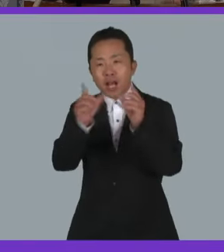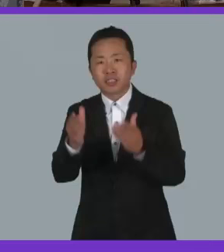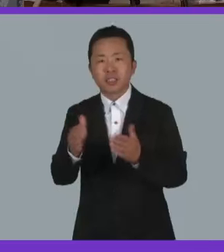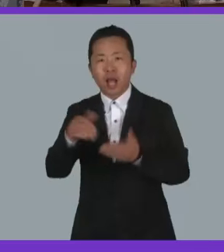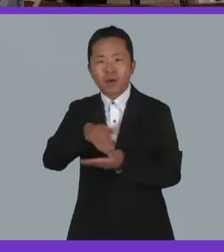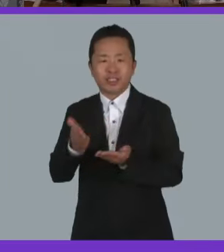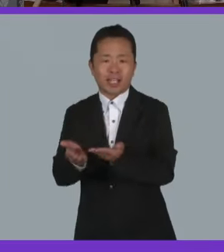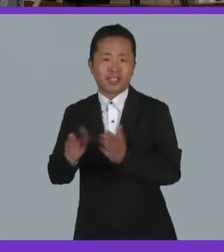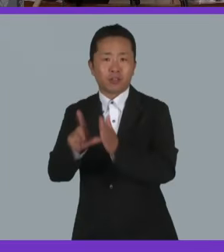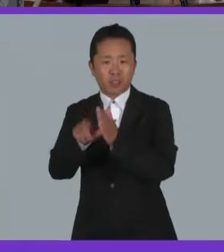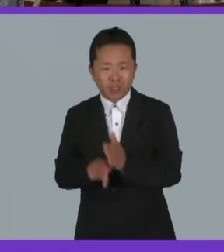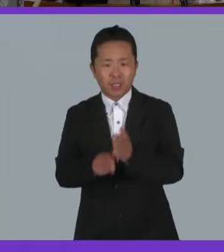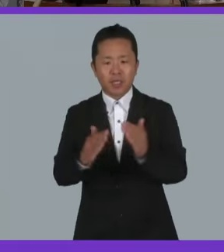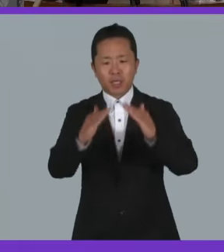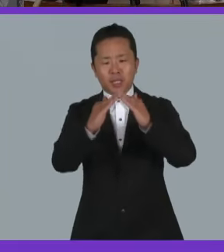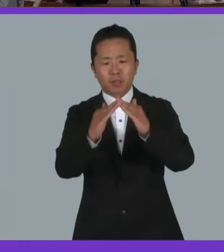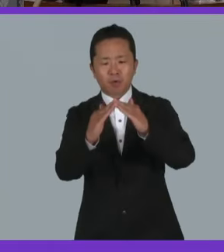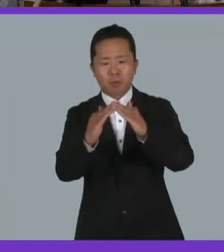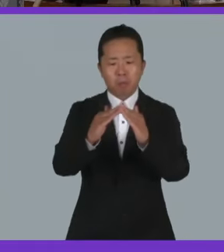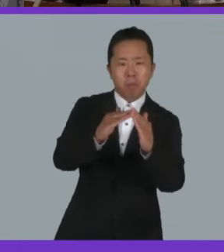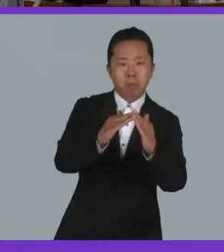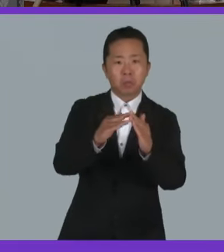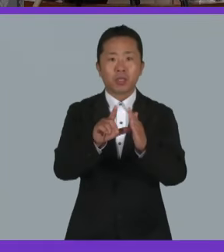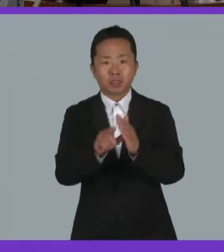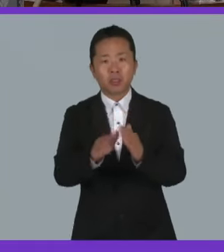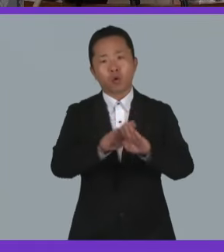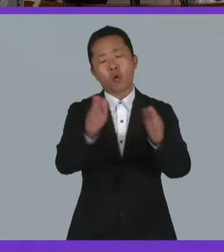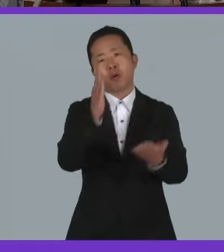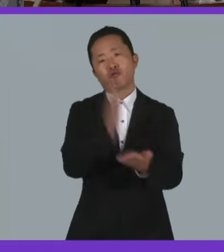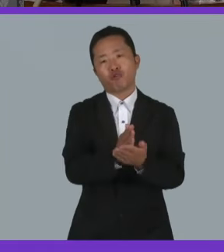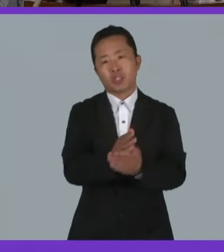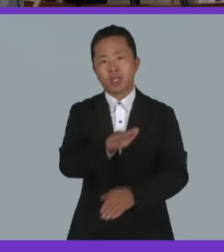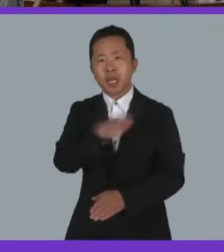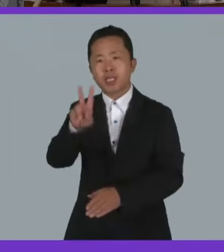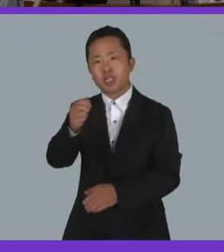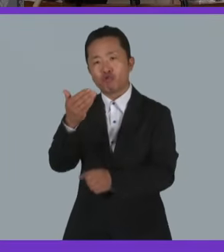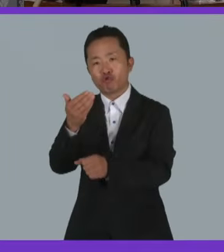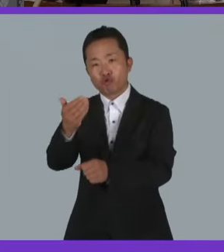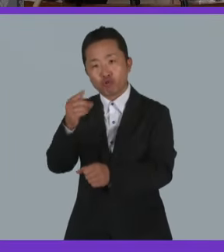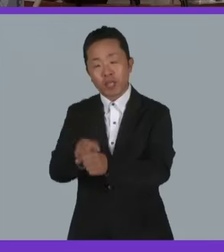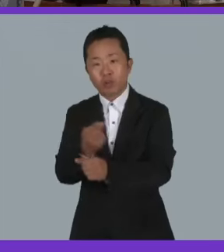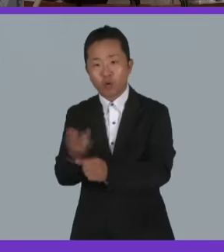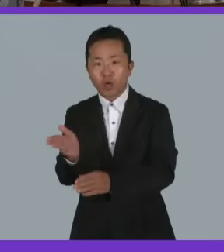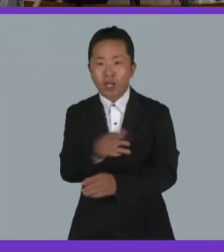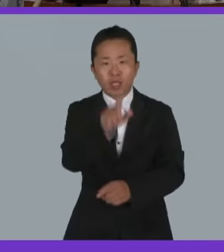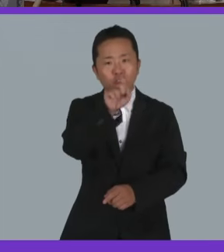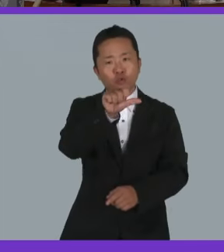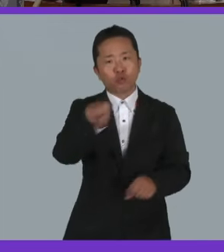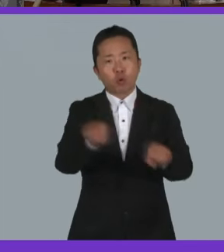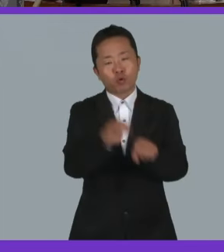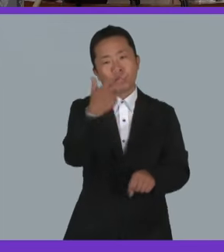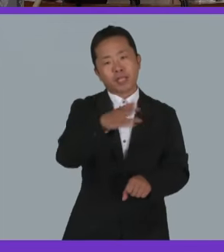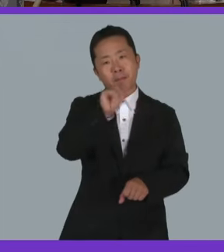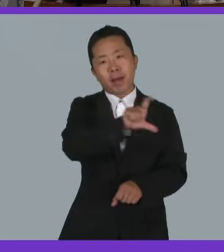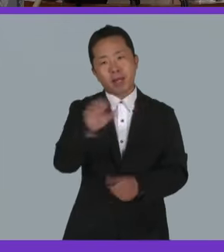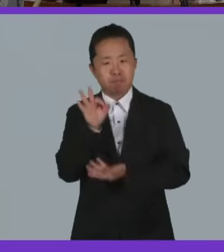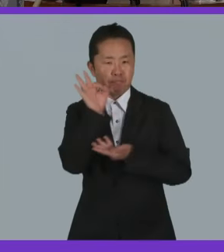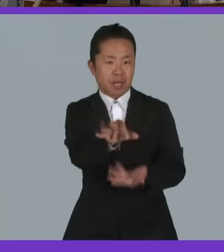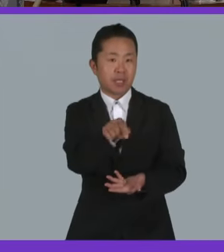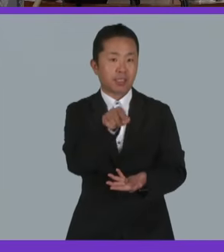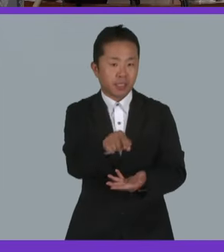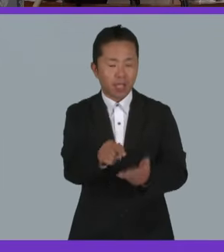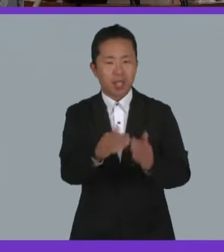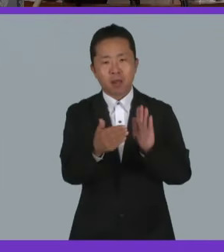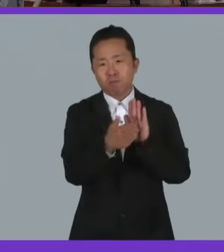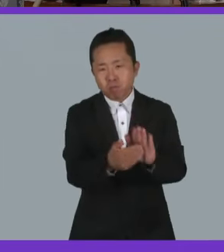に歪みが生じたため公開を中止し、平成29年度から約15億7000万円をかけて耐震補強や障